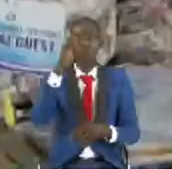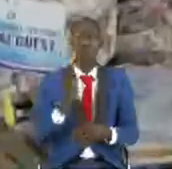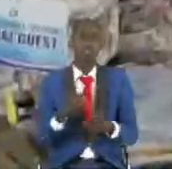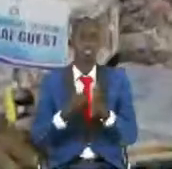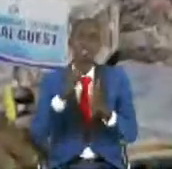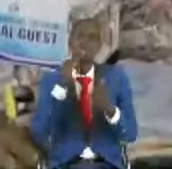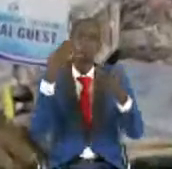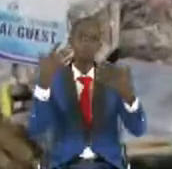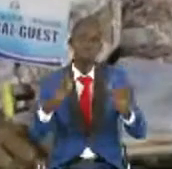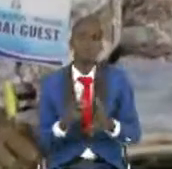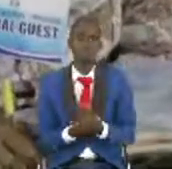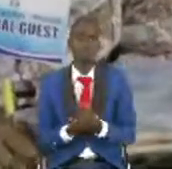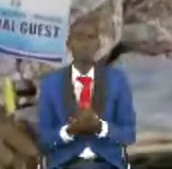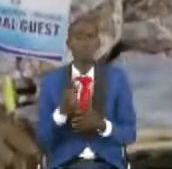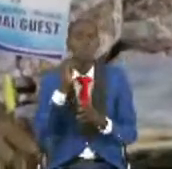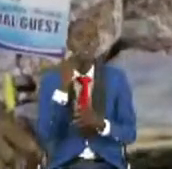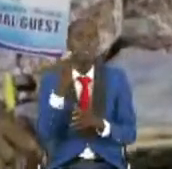fait. Jean